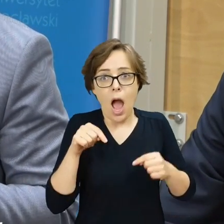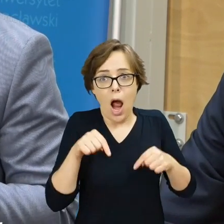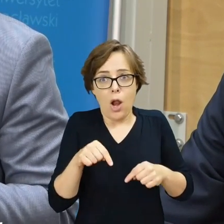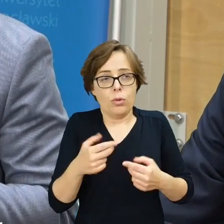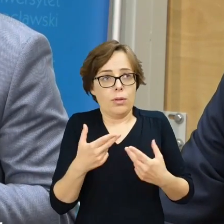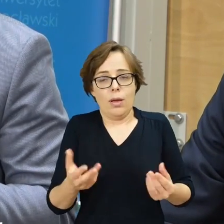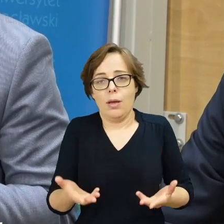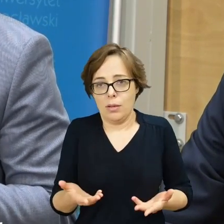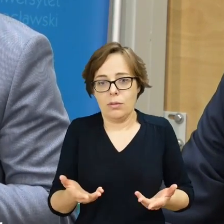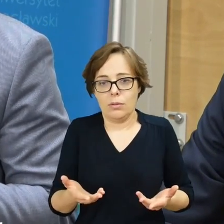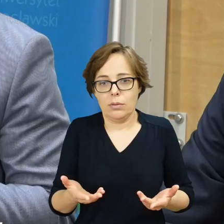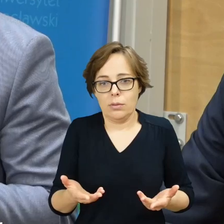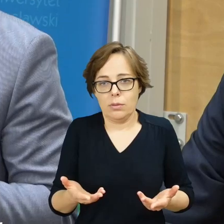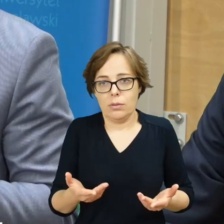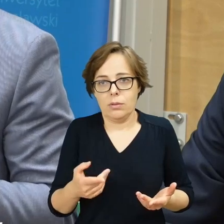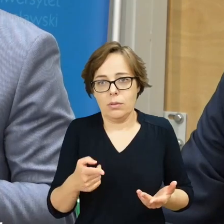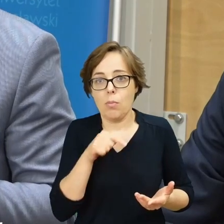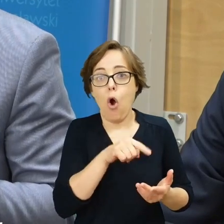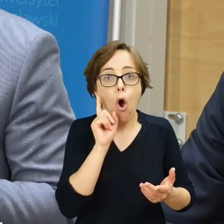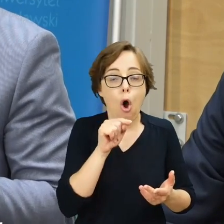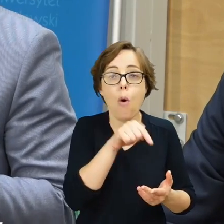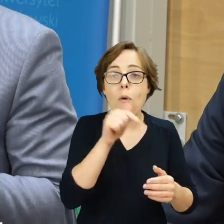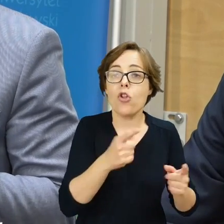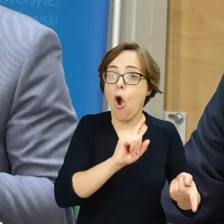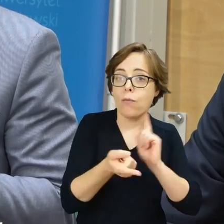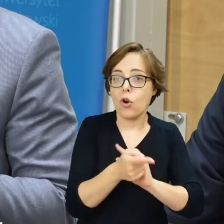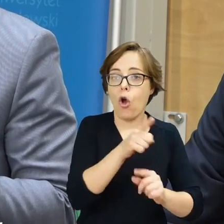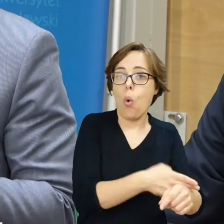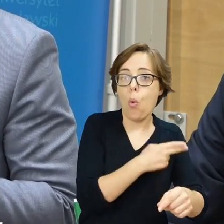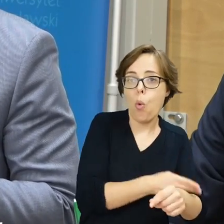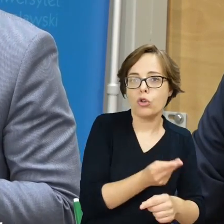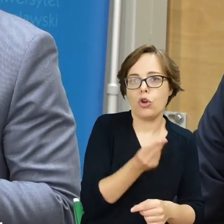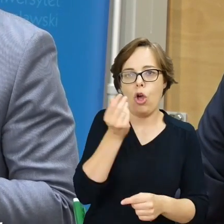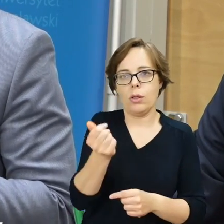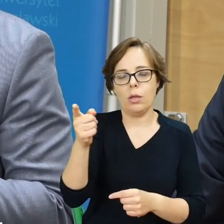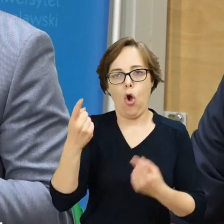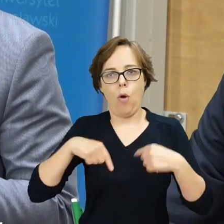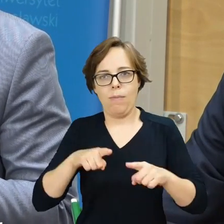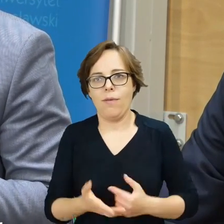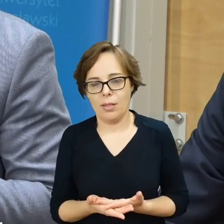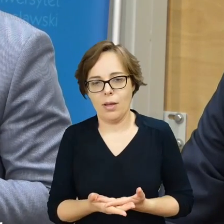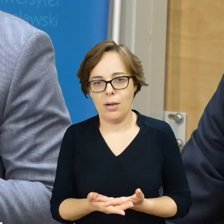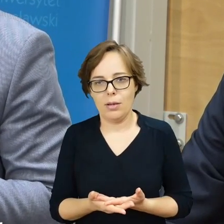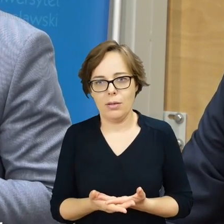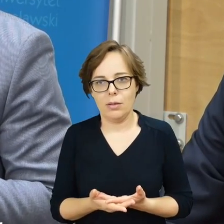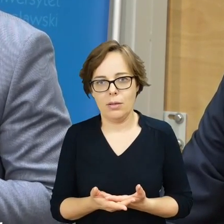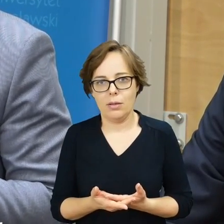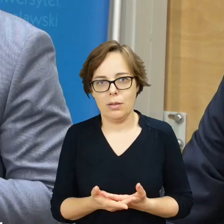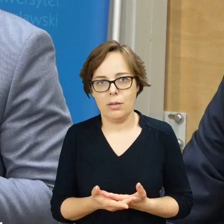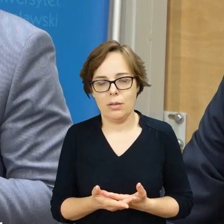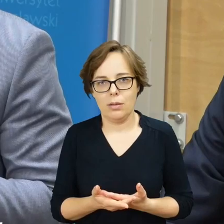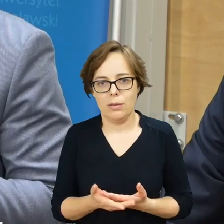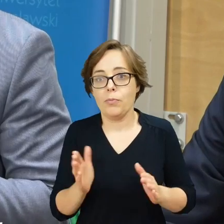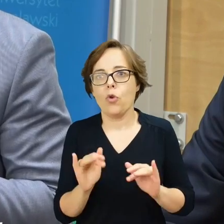rozumianego porządku publicznego. A zobowiązanym nagle staje się organ publiczny. Kto miałby to kto